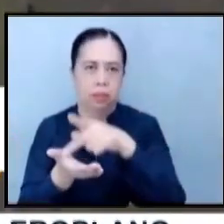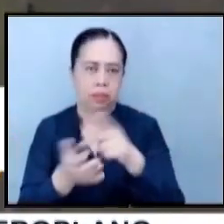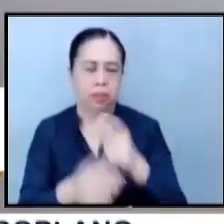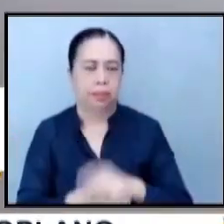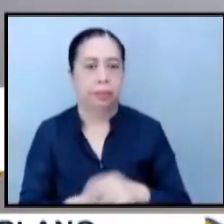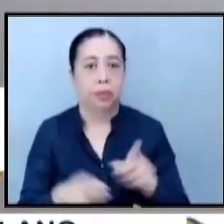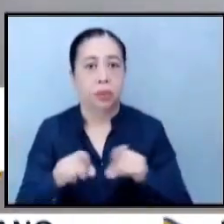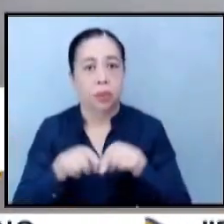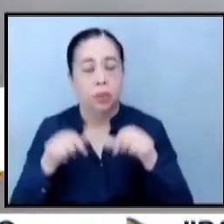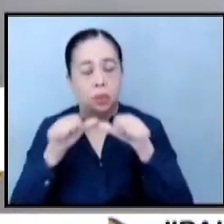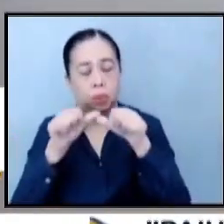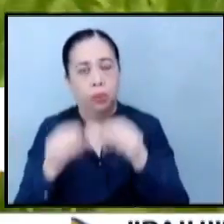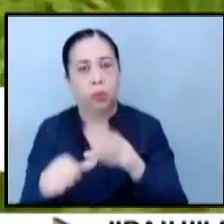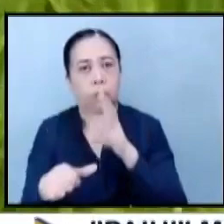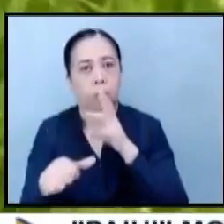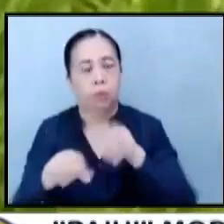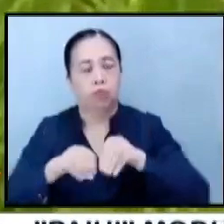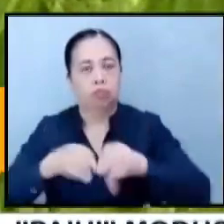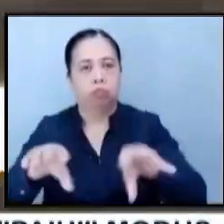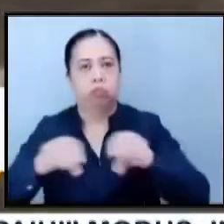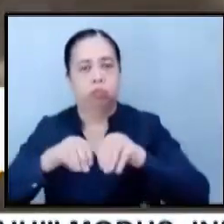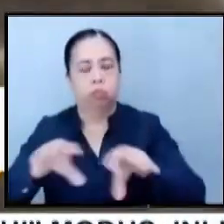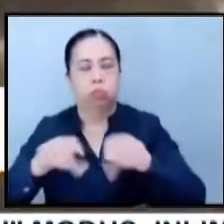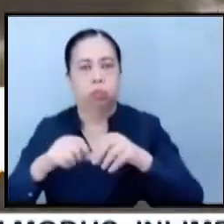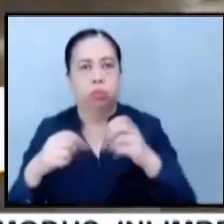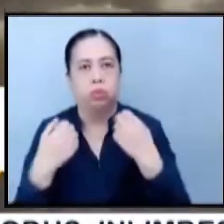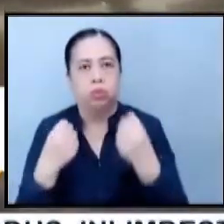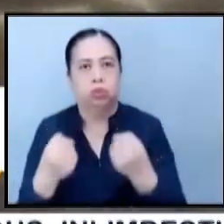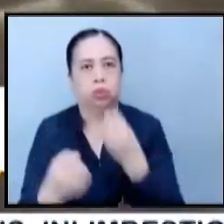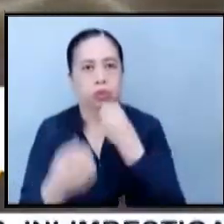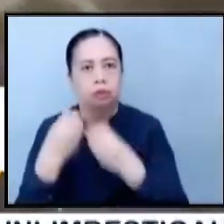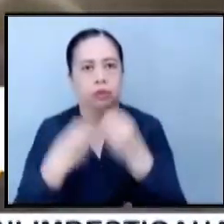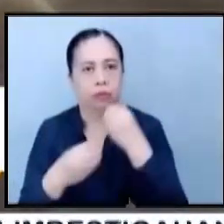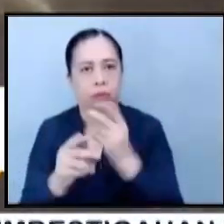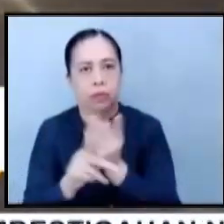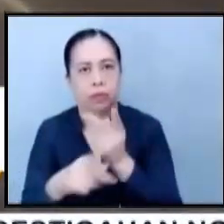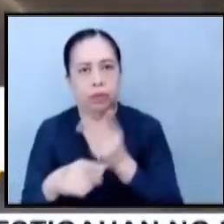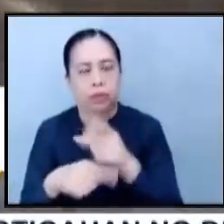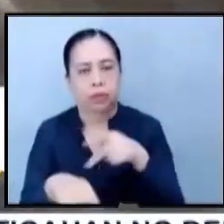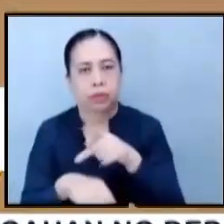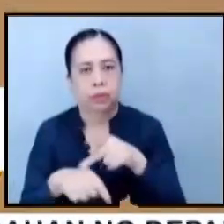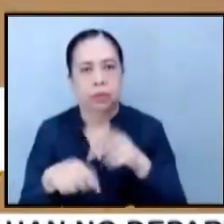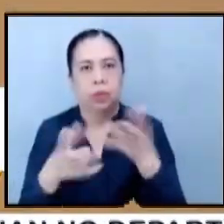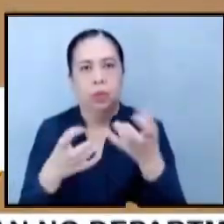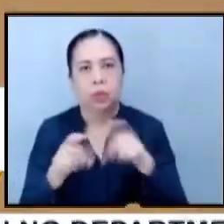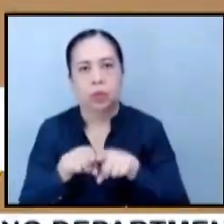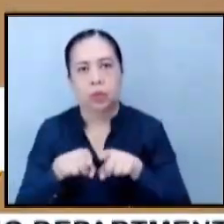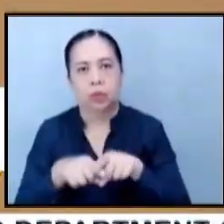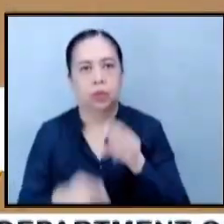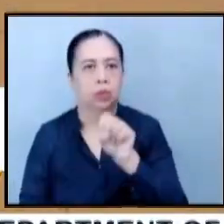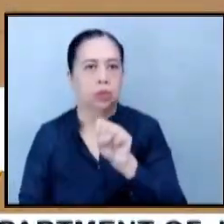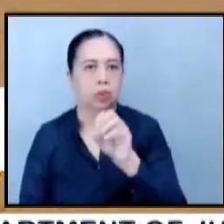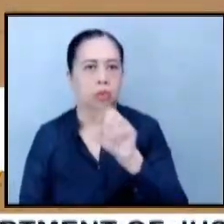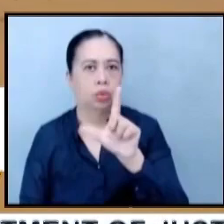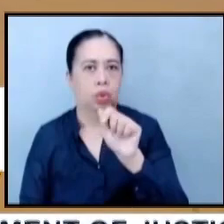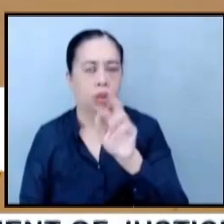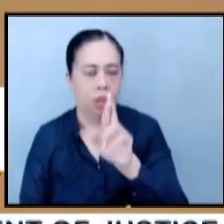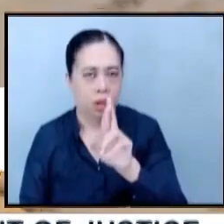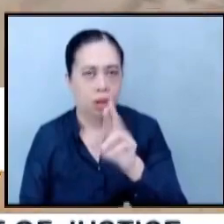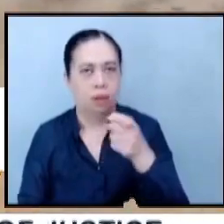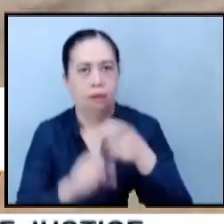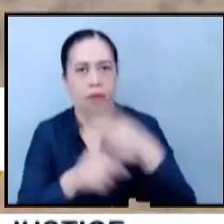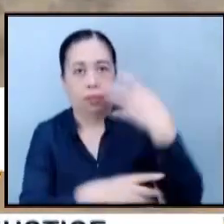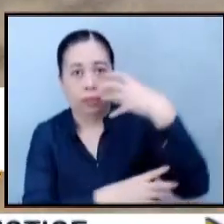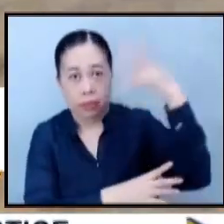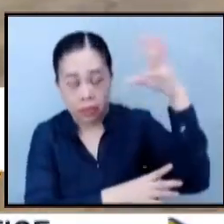ng DA para mapalakas ang food production sa bansa. Balak din ng ahensyang solar irrigation o ang paggamit ng enerhiya mula sa araw